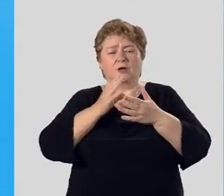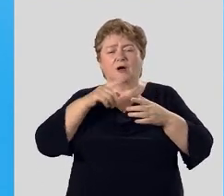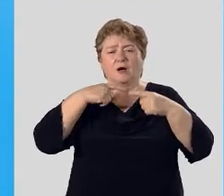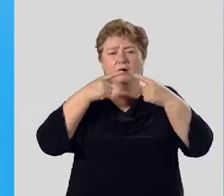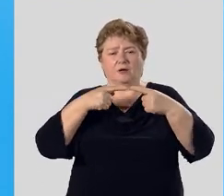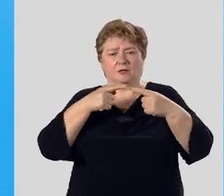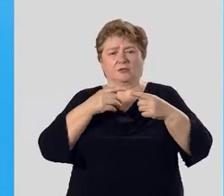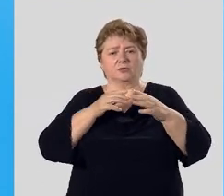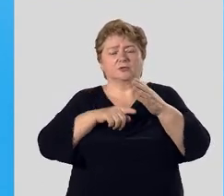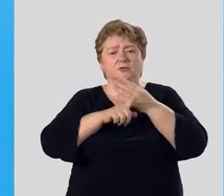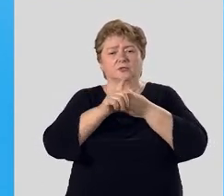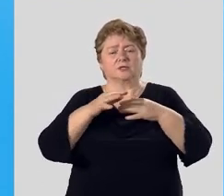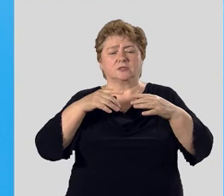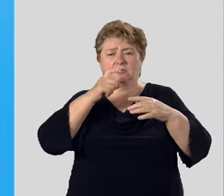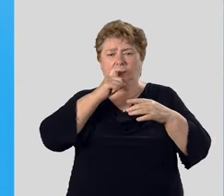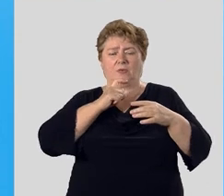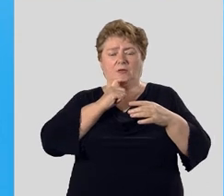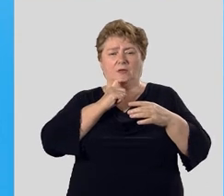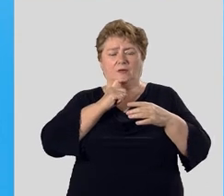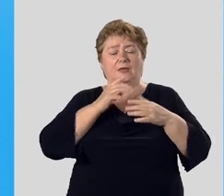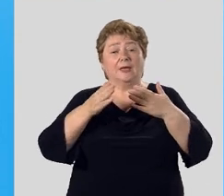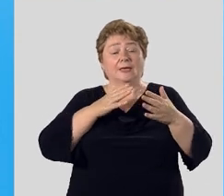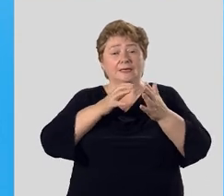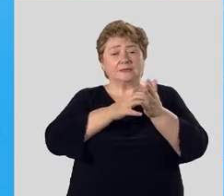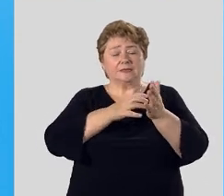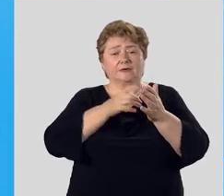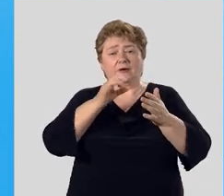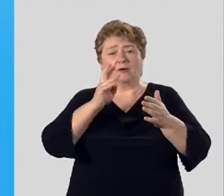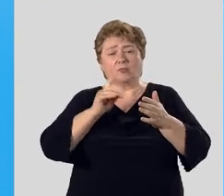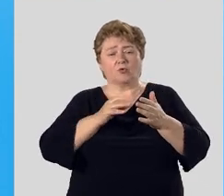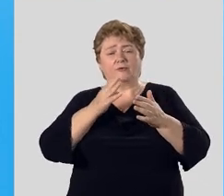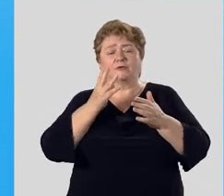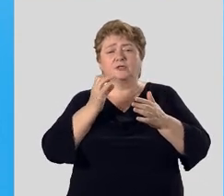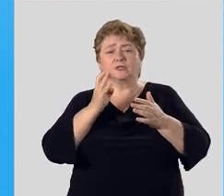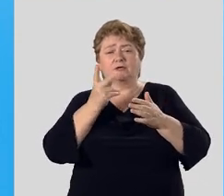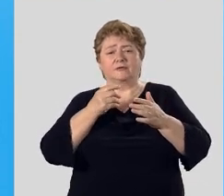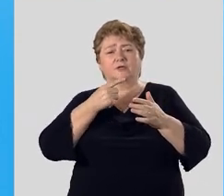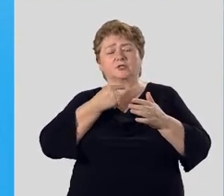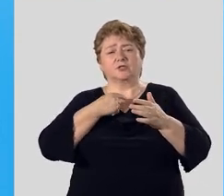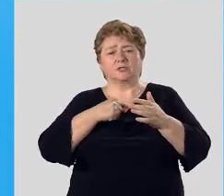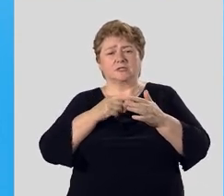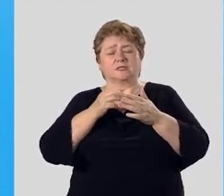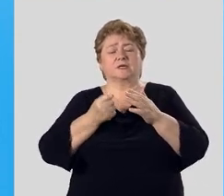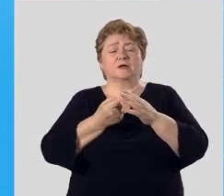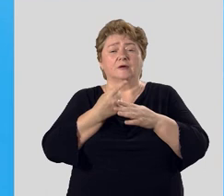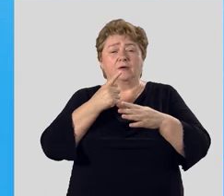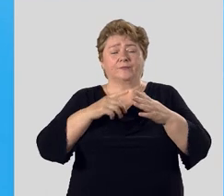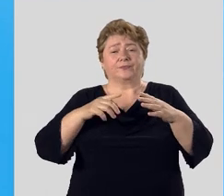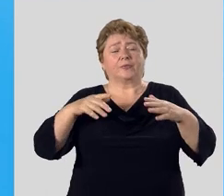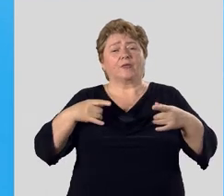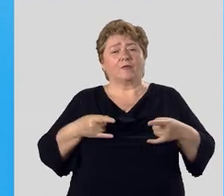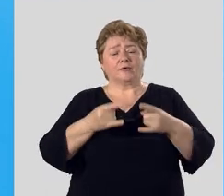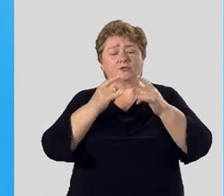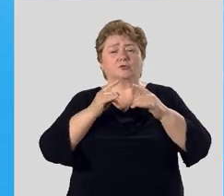Речь становится невнятной. Если нехватка гормонов щитовидной железы является врожденной